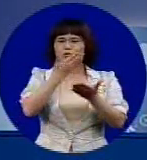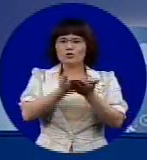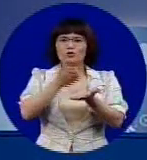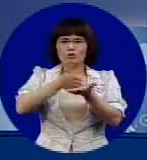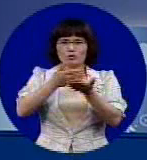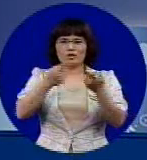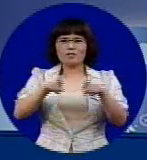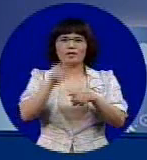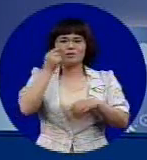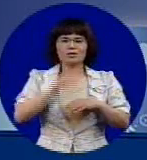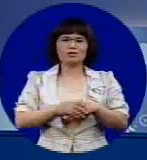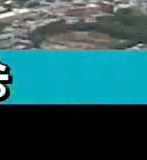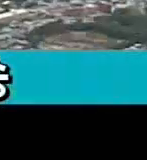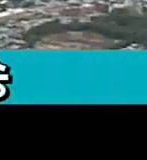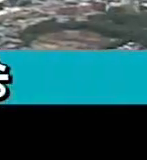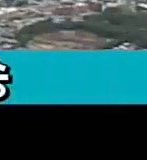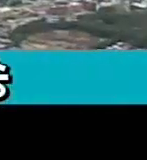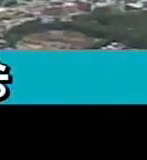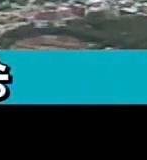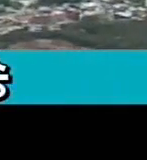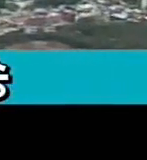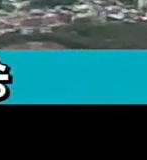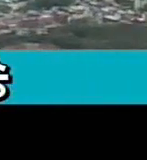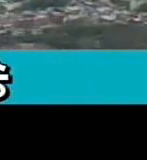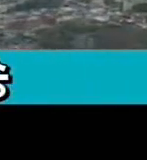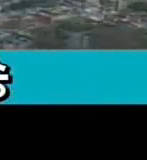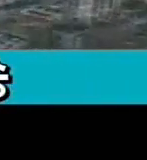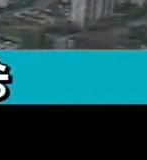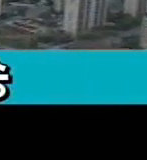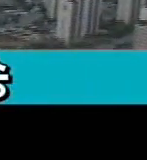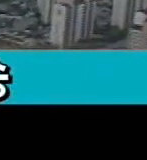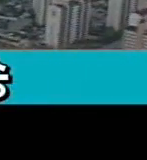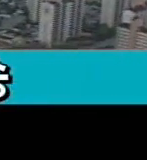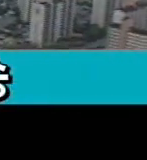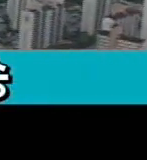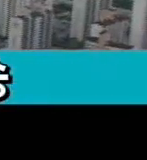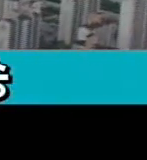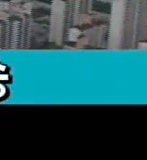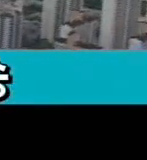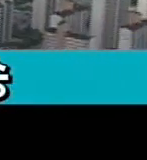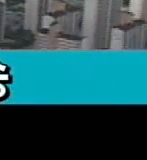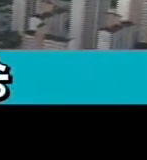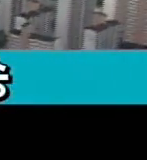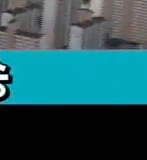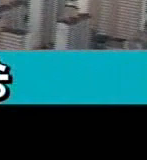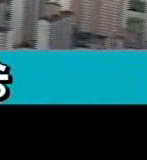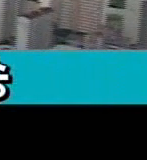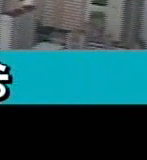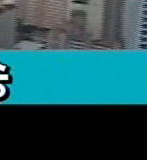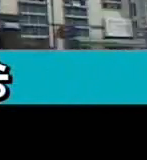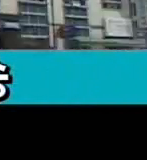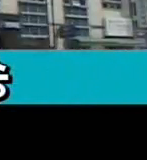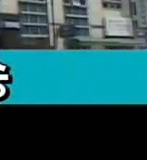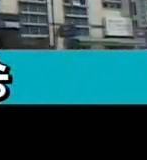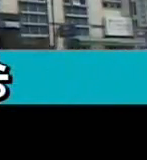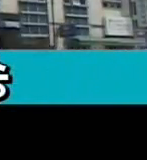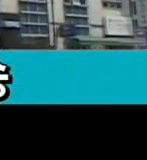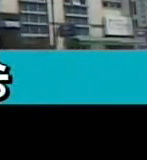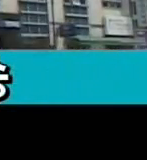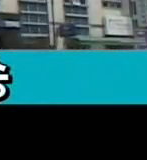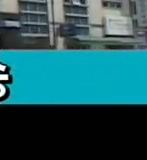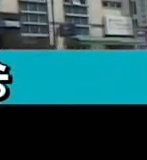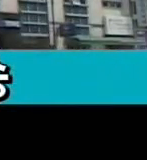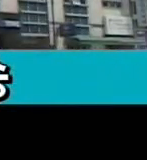뉴스 함께 보시죠. 올 1월 기준 개별 공시지가가 결정 공시됐습니다. 우리시 땅값은 지난해에 비해